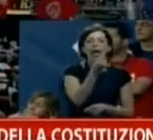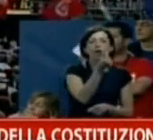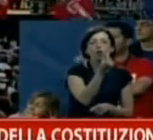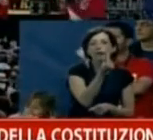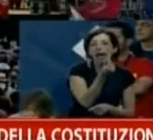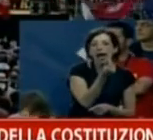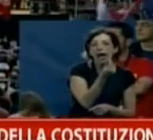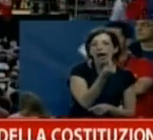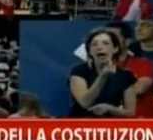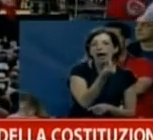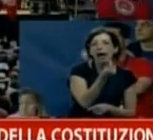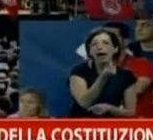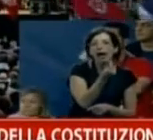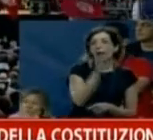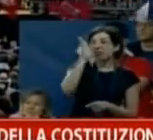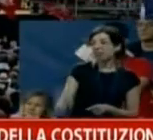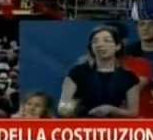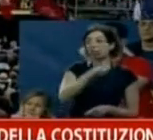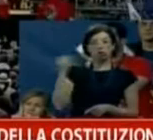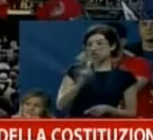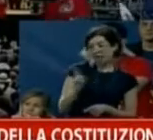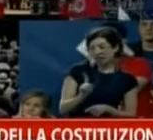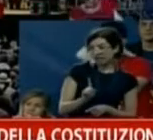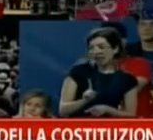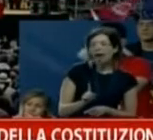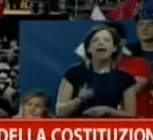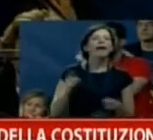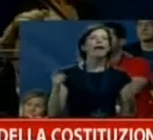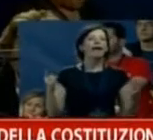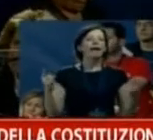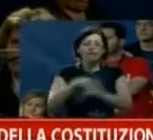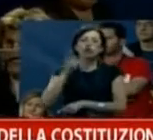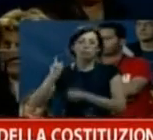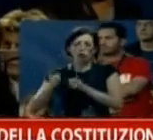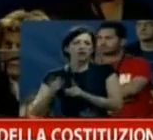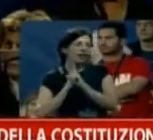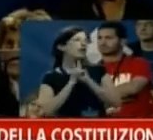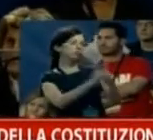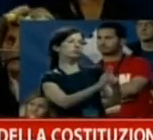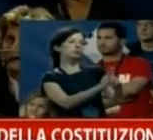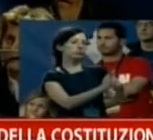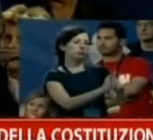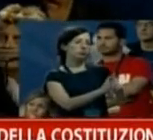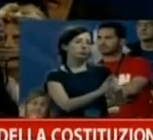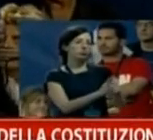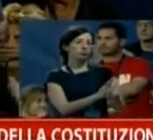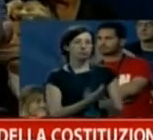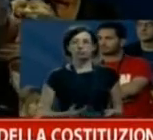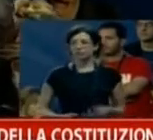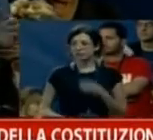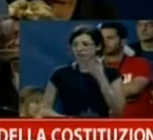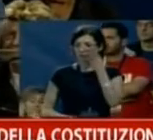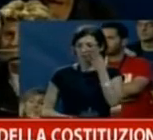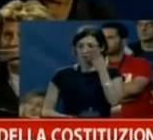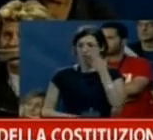sarebbe indispensabile veramente. Ma insomma, noi siamo dall'inizio di questa legislatura